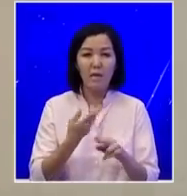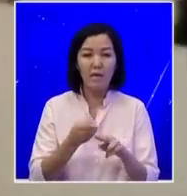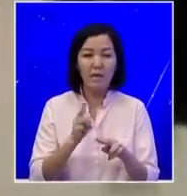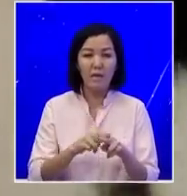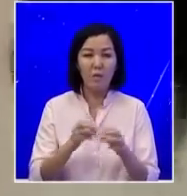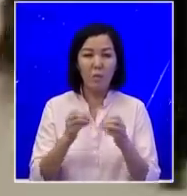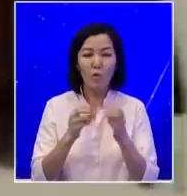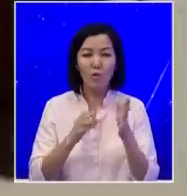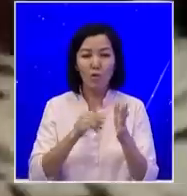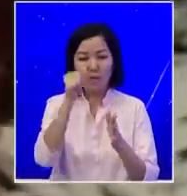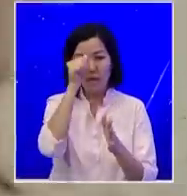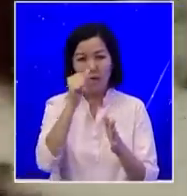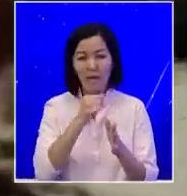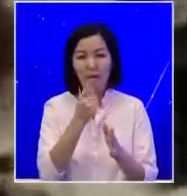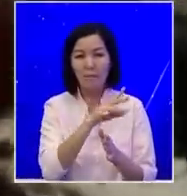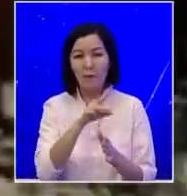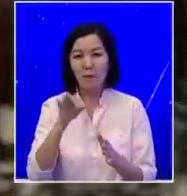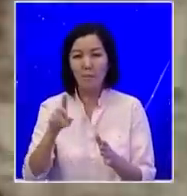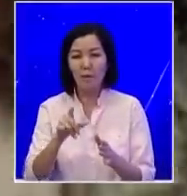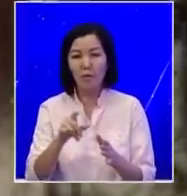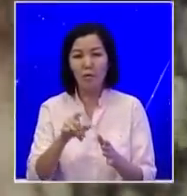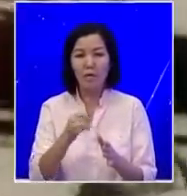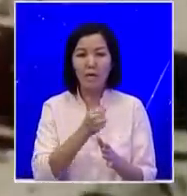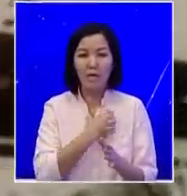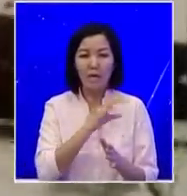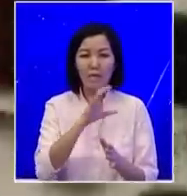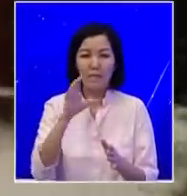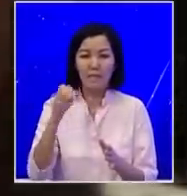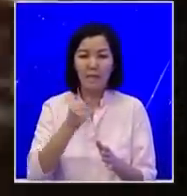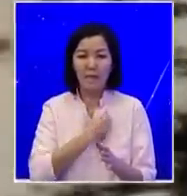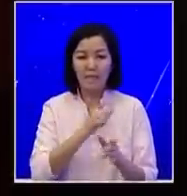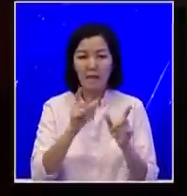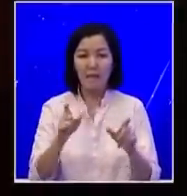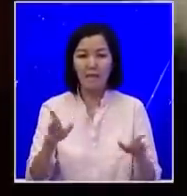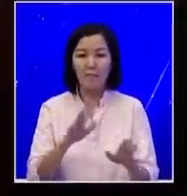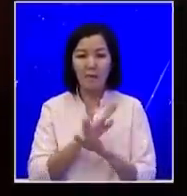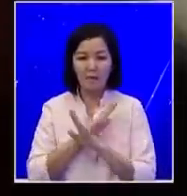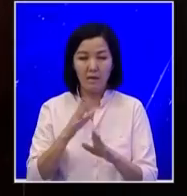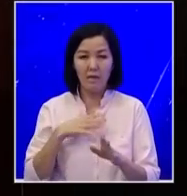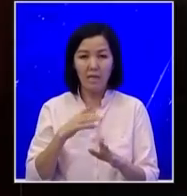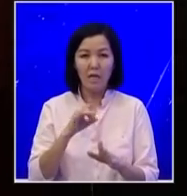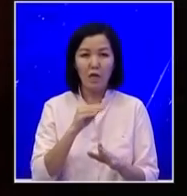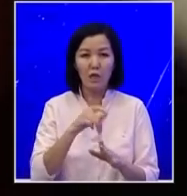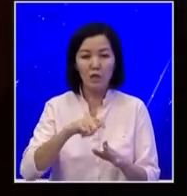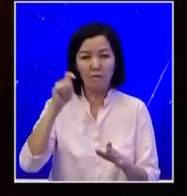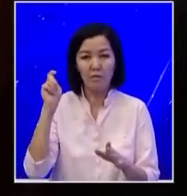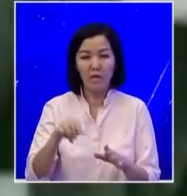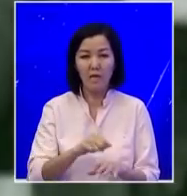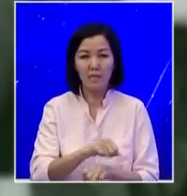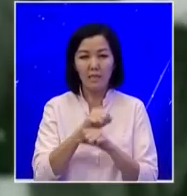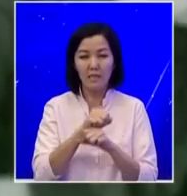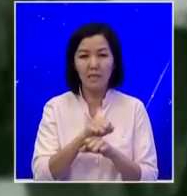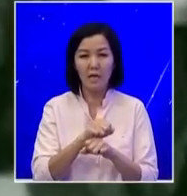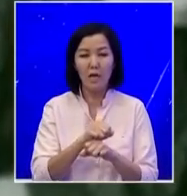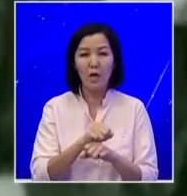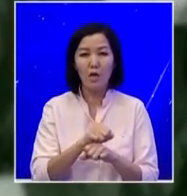айға созылған, 1 миллионнан аса кеңес әскері қырылған. Өкінішке қарай Ржев шайқасында қолбасшы Жуковтың